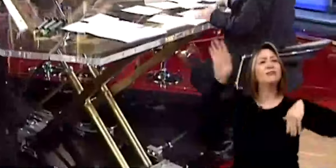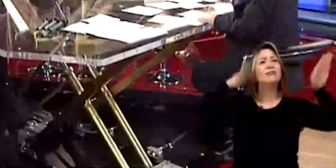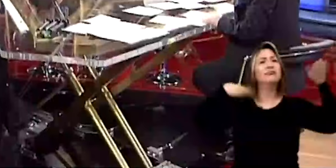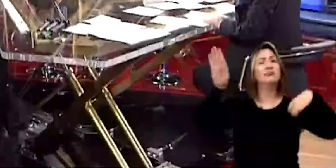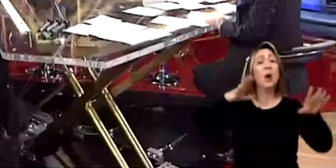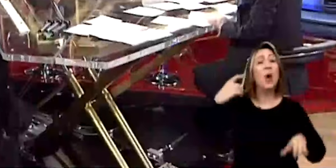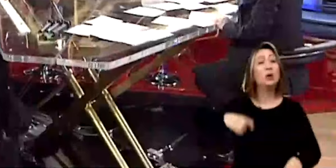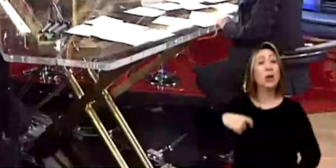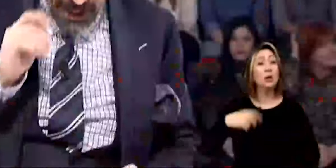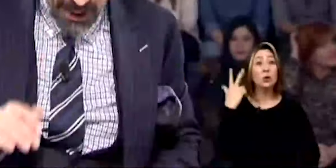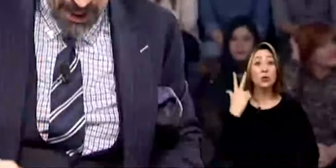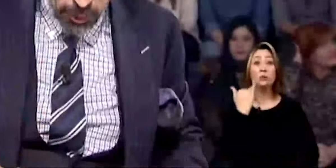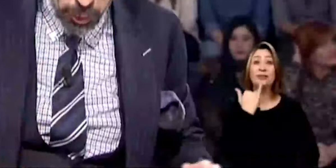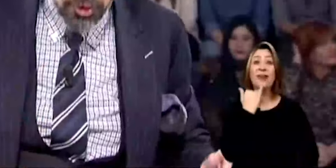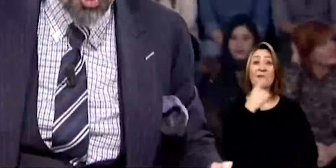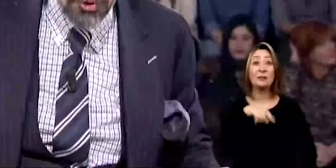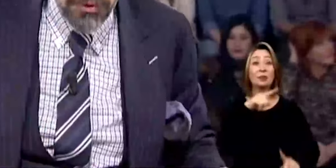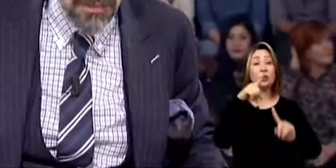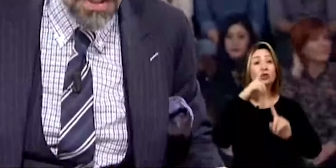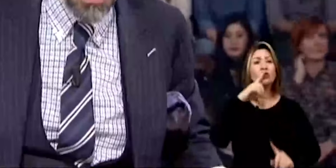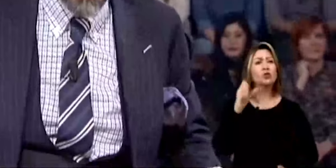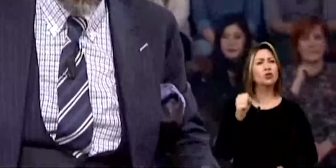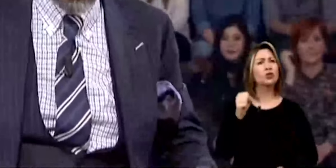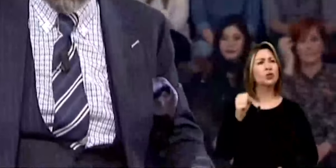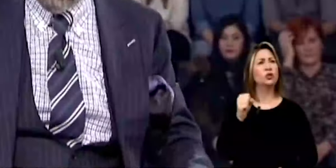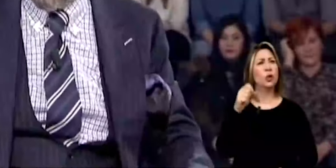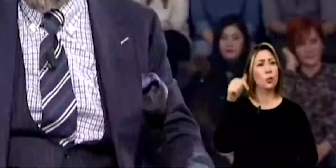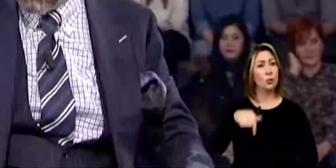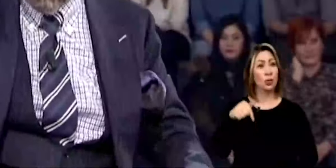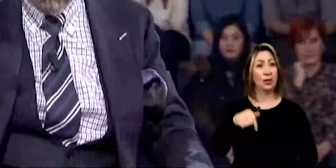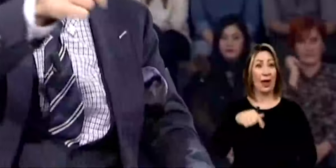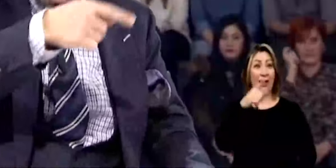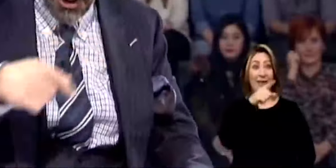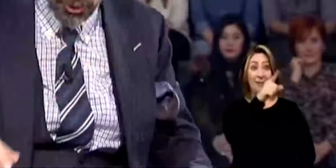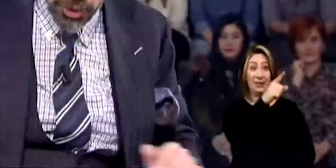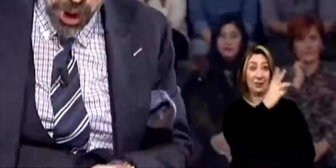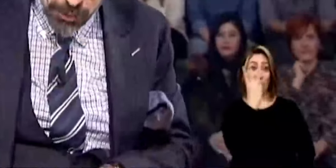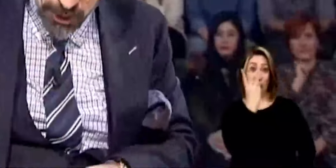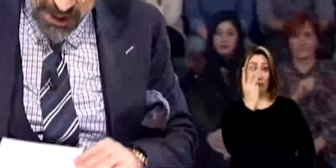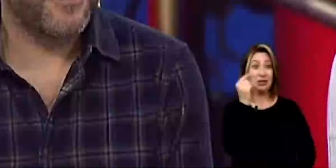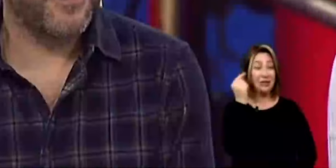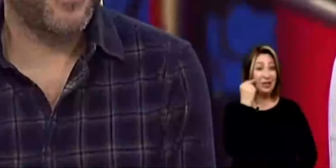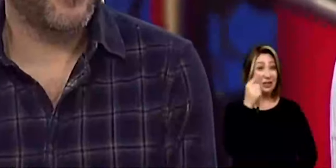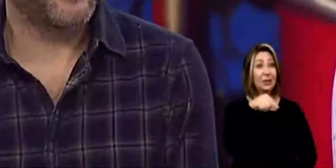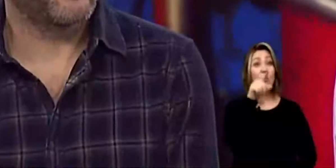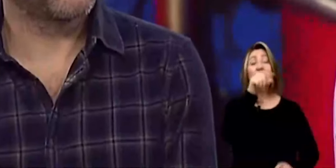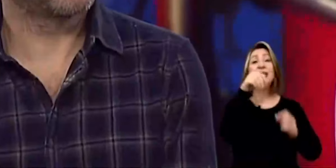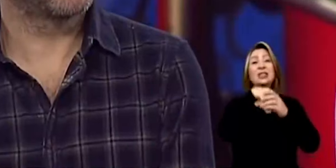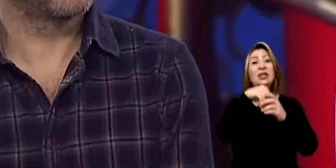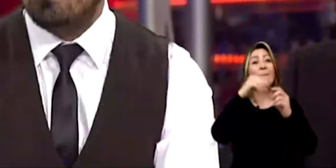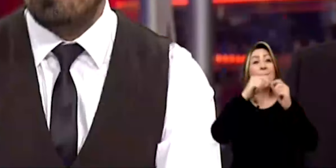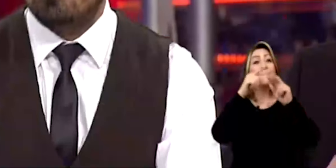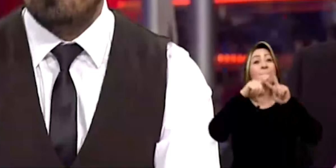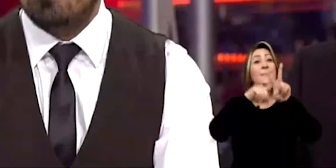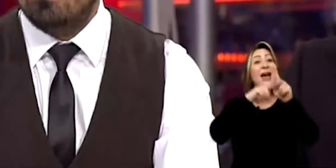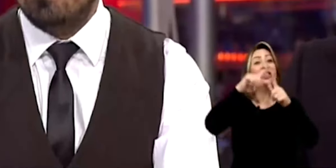Ama özellikle üç konuğum Tut Sözünü filmiyle burada. Siz bir, iki, üç. Bunlar arasında Bay J var. Bay